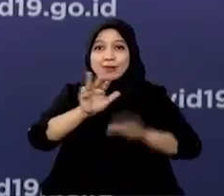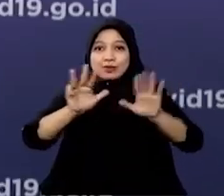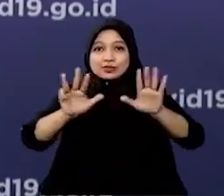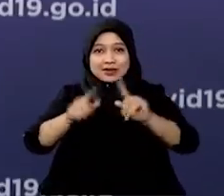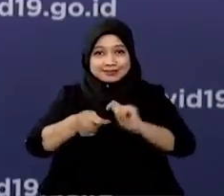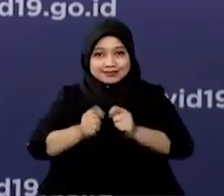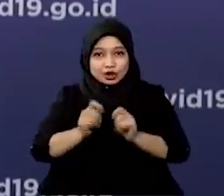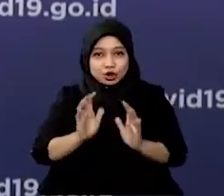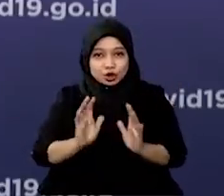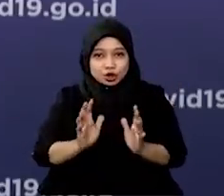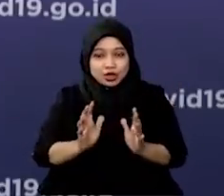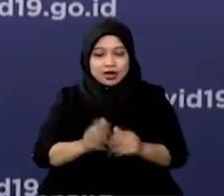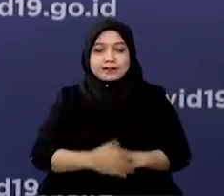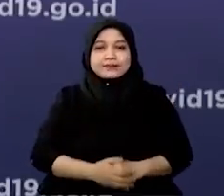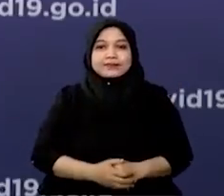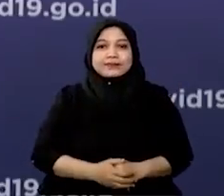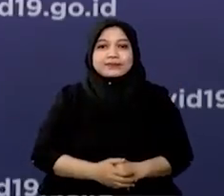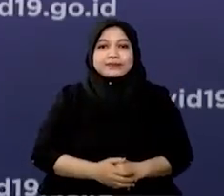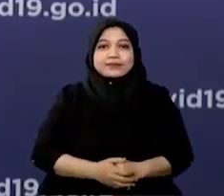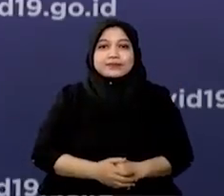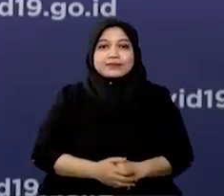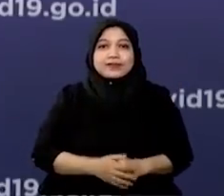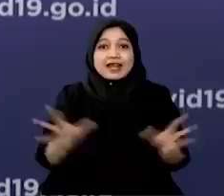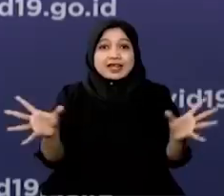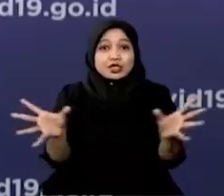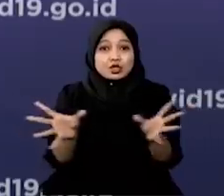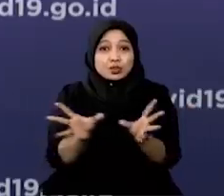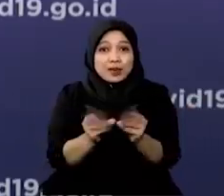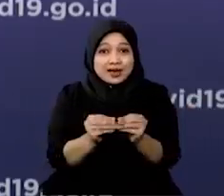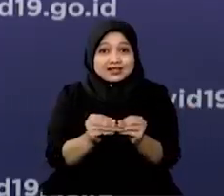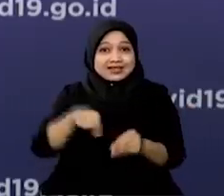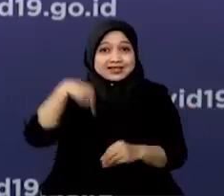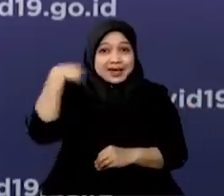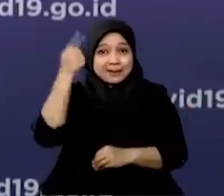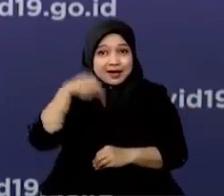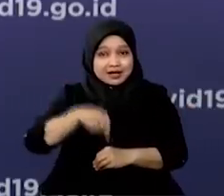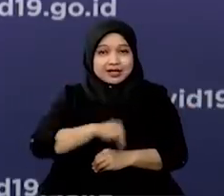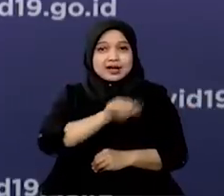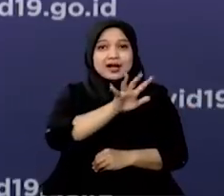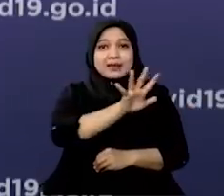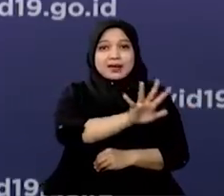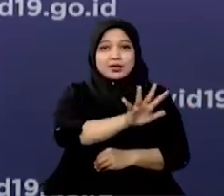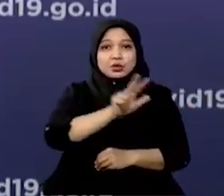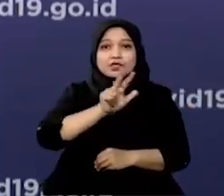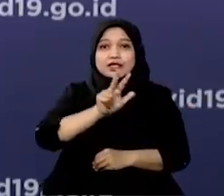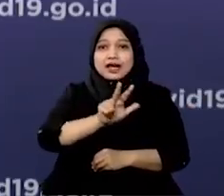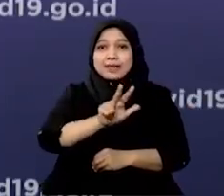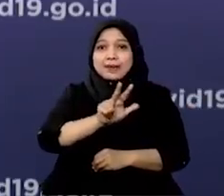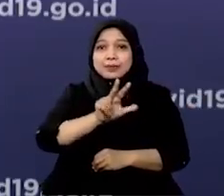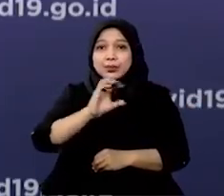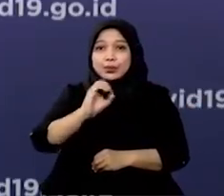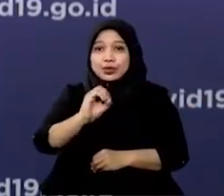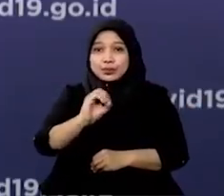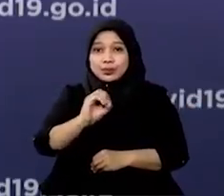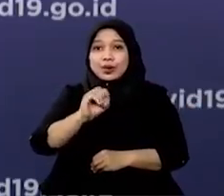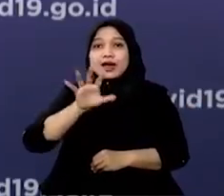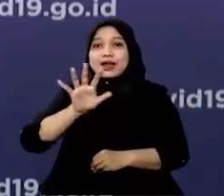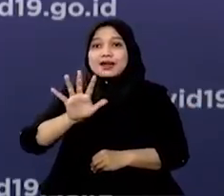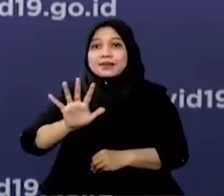kita periksa sehingga total yang kita periksa sampai dengan hari ini akumulasinya adalah 580.000